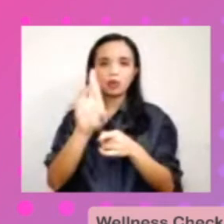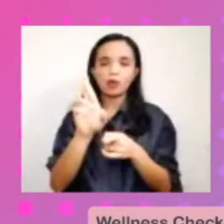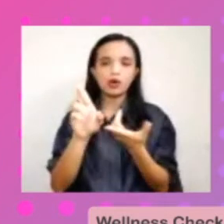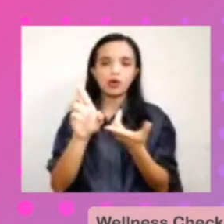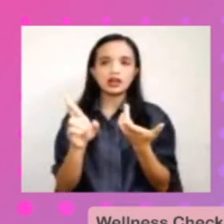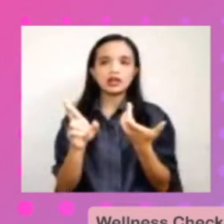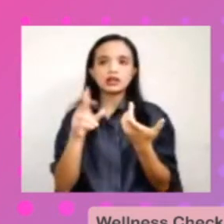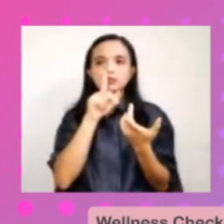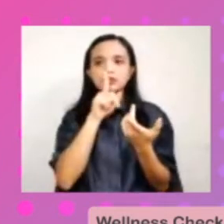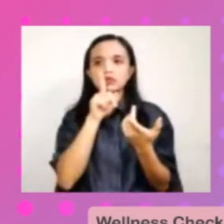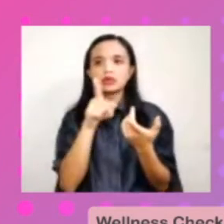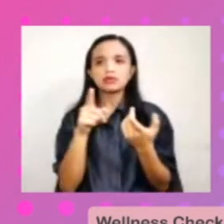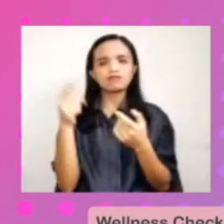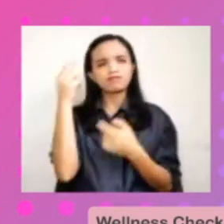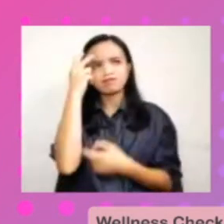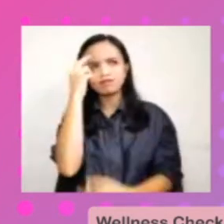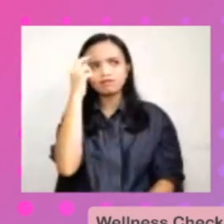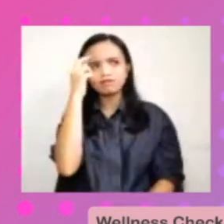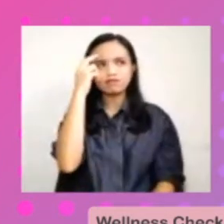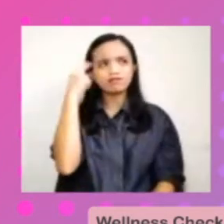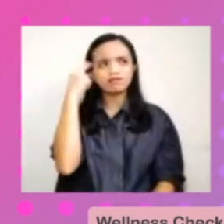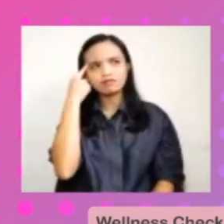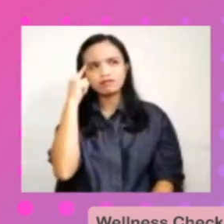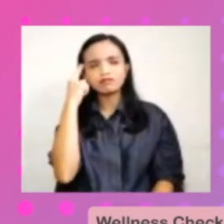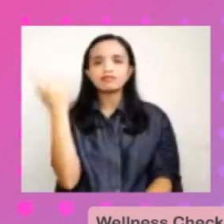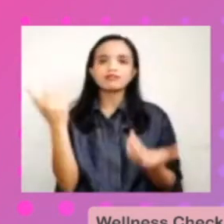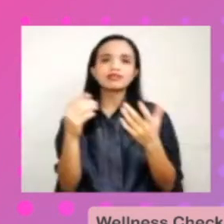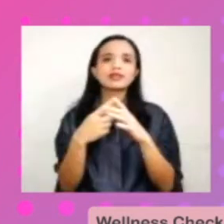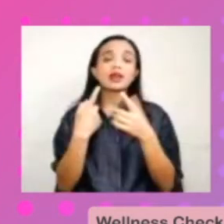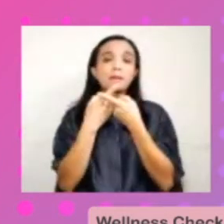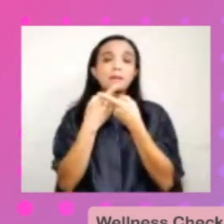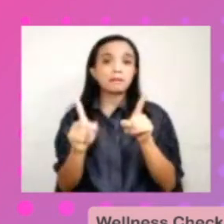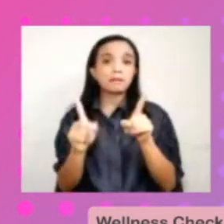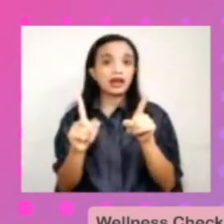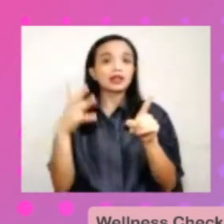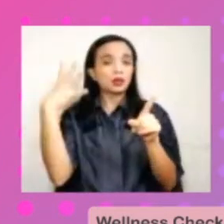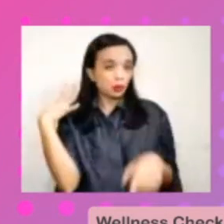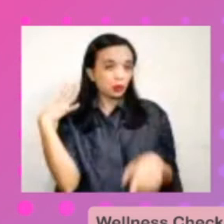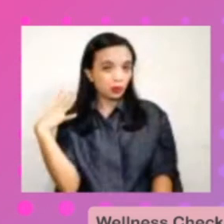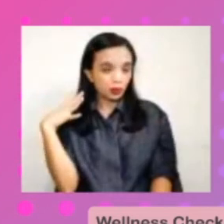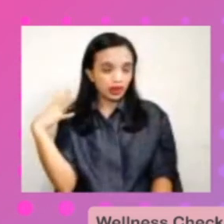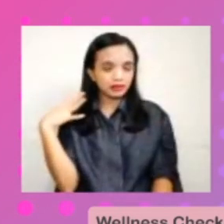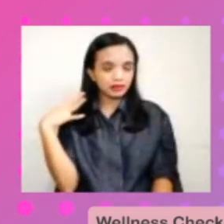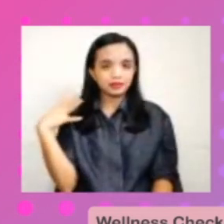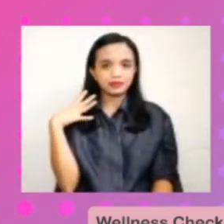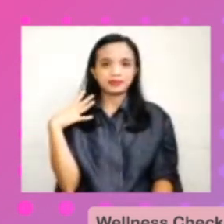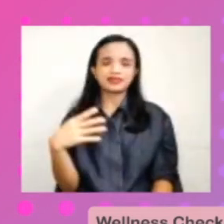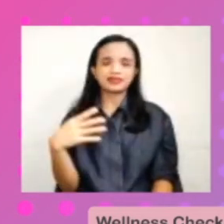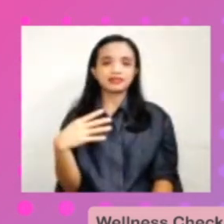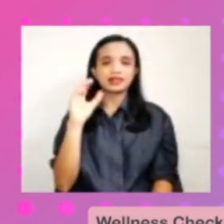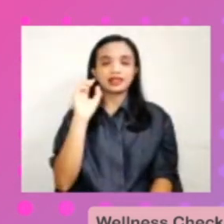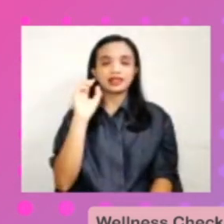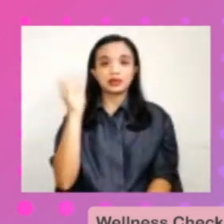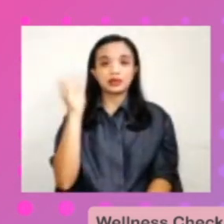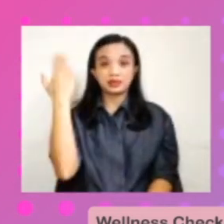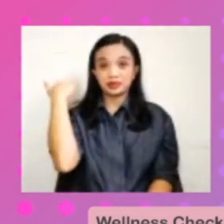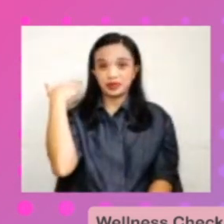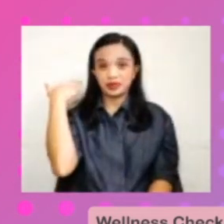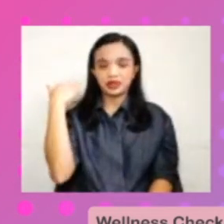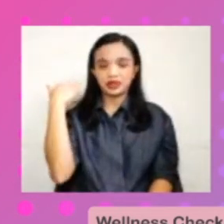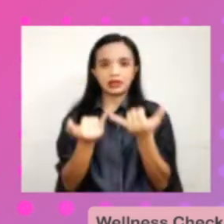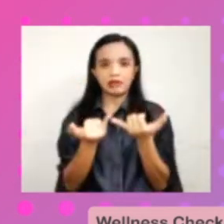Stronger from Home at Wellness Check Series Season 1 at ating pag-uusapan ang mga katanungang